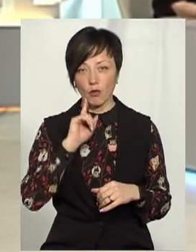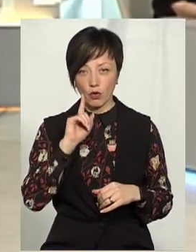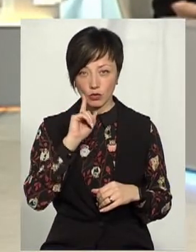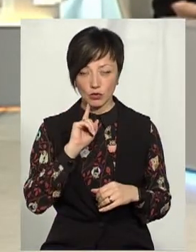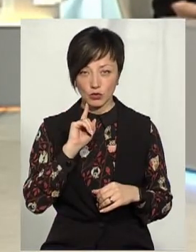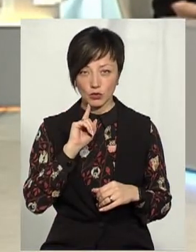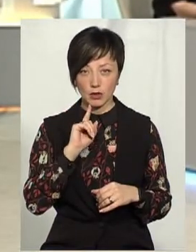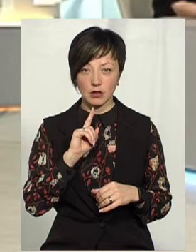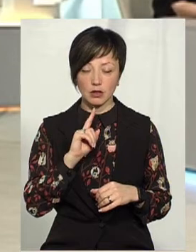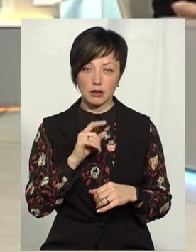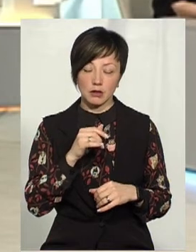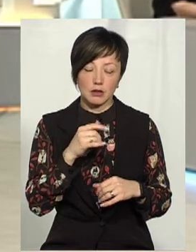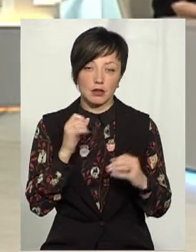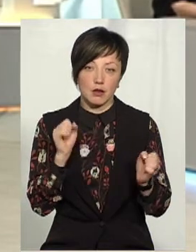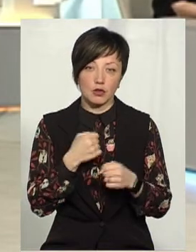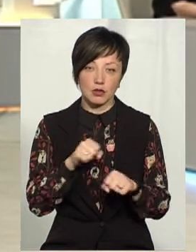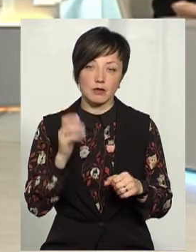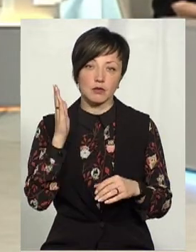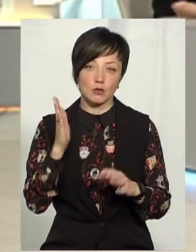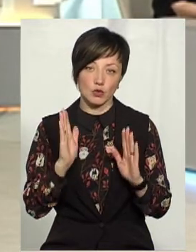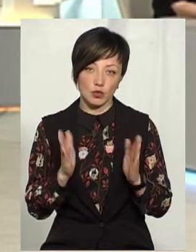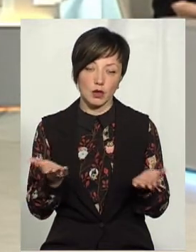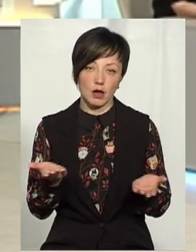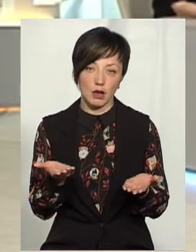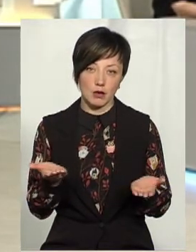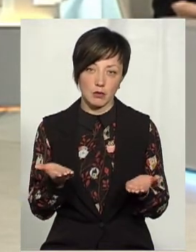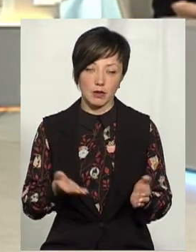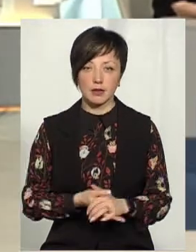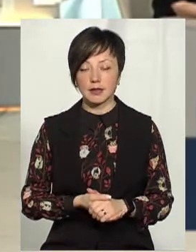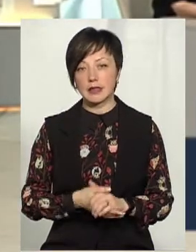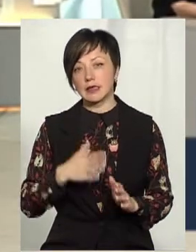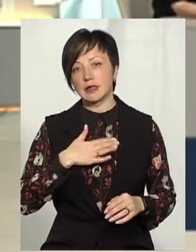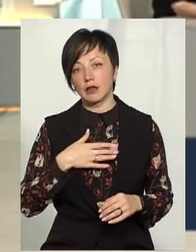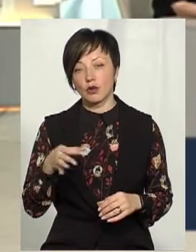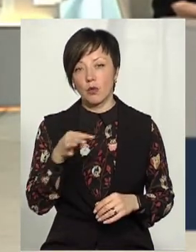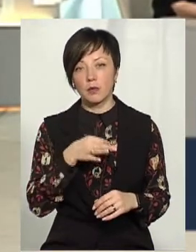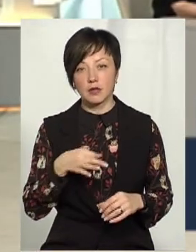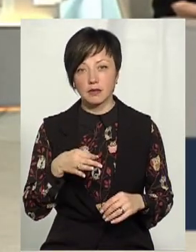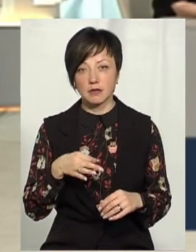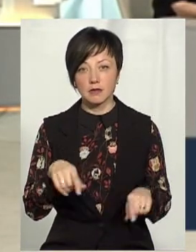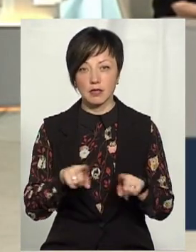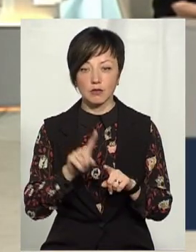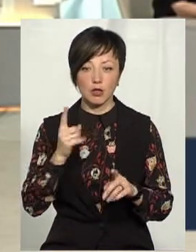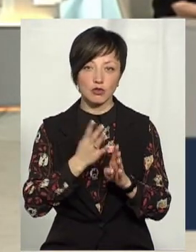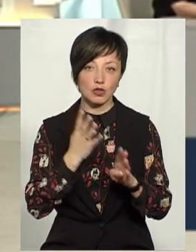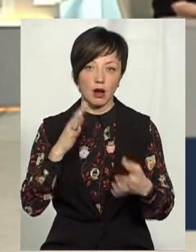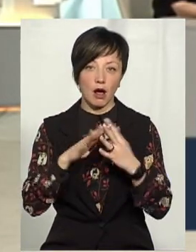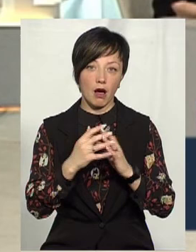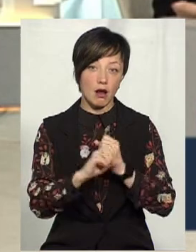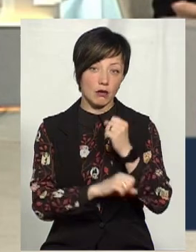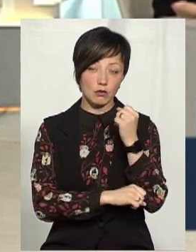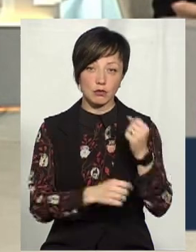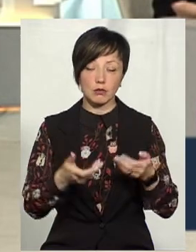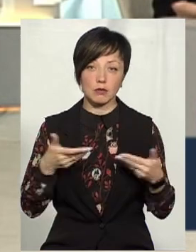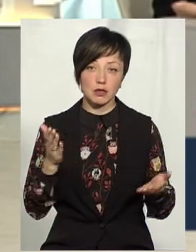що ми не можемо спрогнозувати, якими вони будуть, тому що ну, наша область є все ж таки передусім аграрною, і